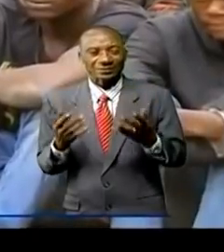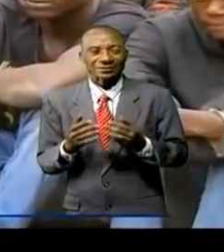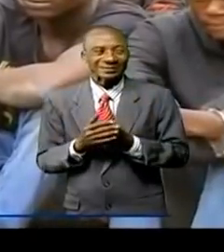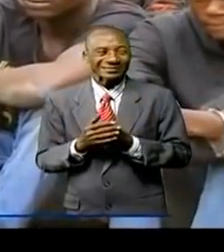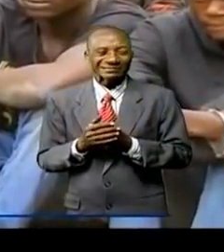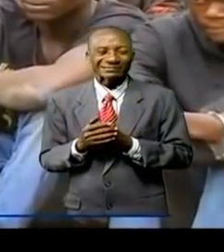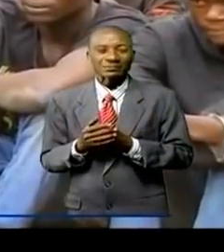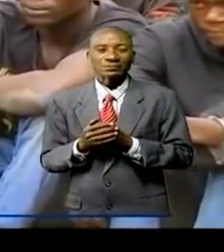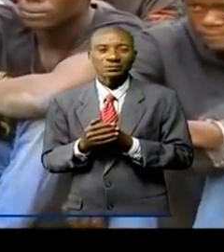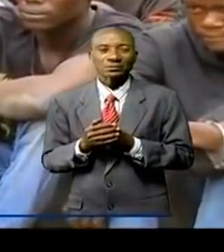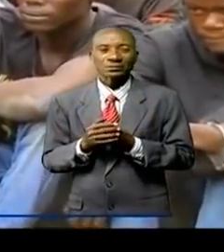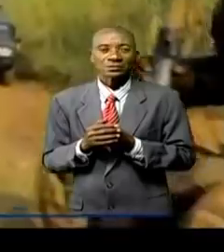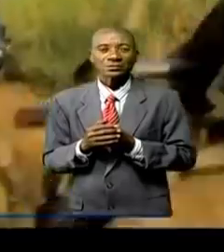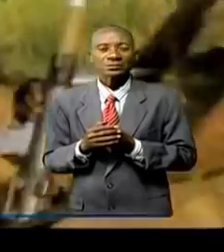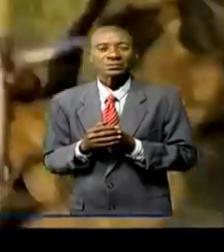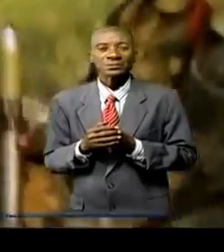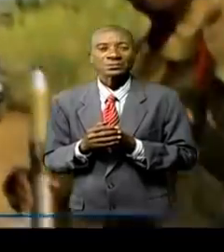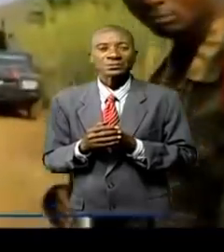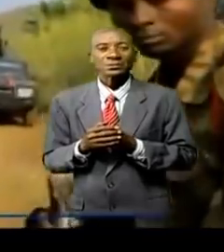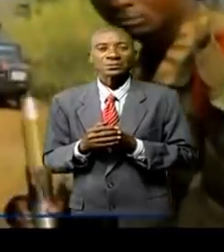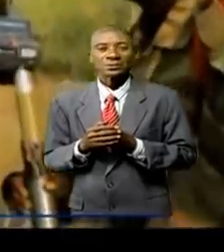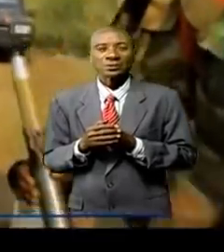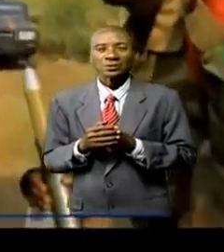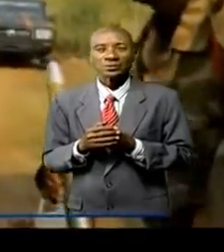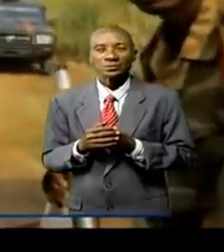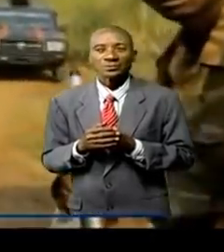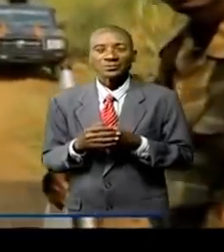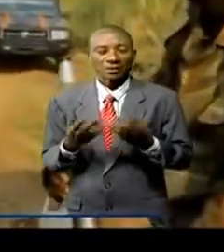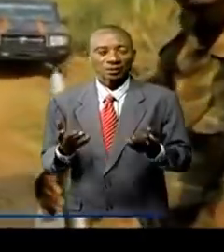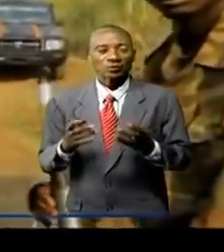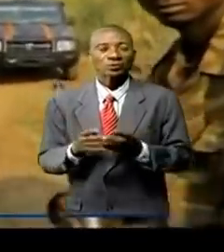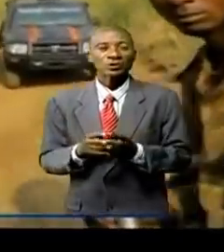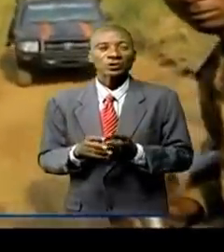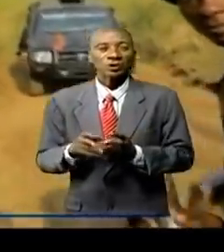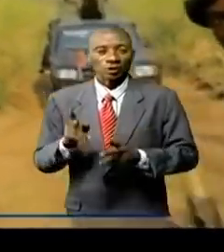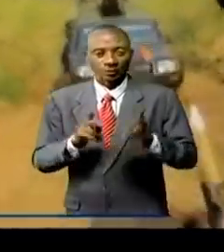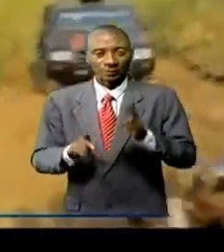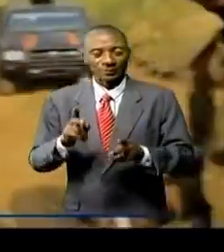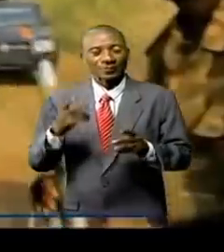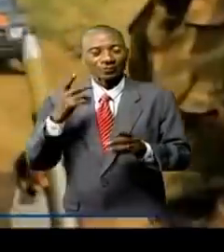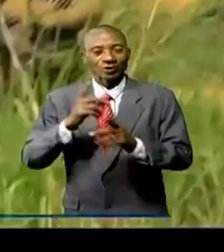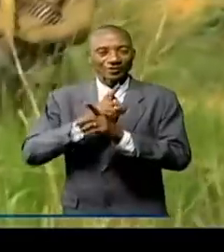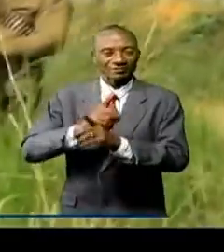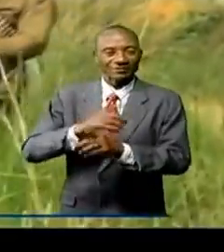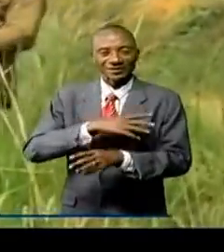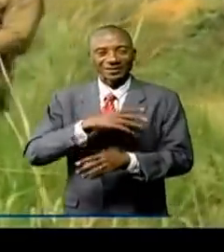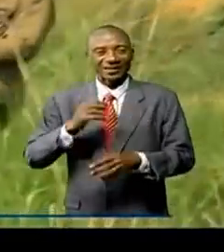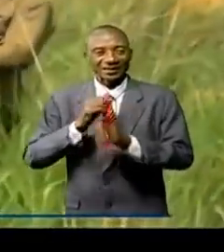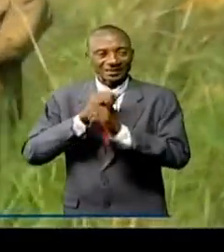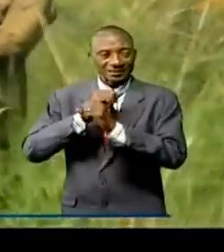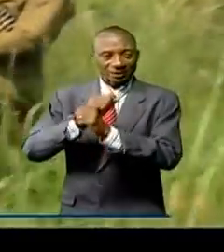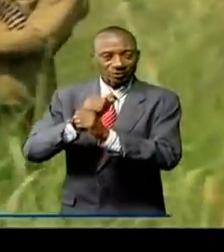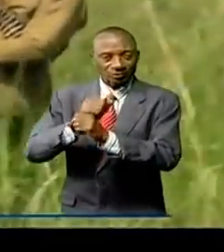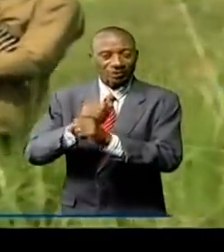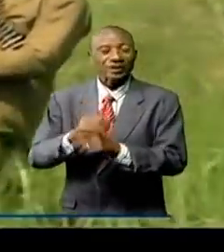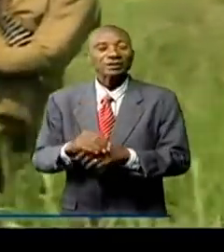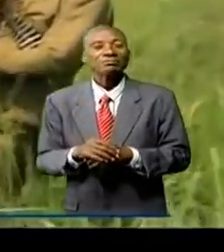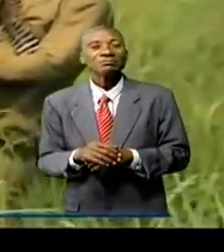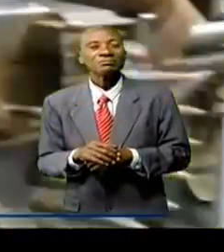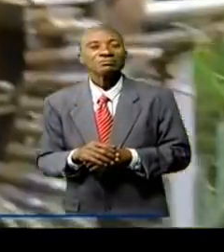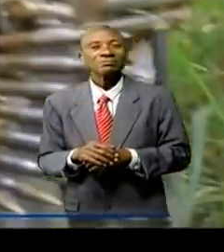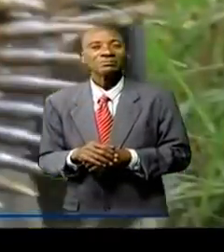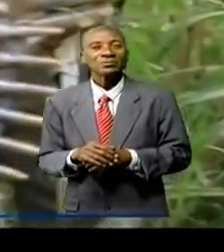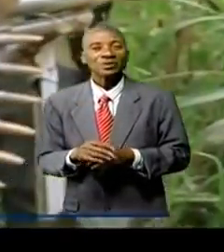onyo sotu bakende. Tête haute, les forces de défense et de sécurité poursuivent sa désemparée la traque des auteurs